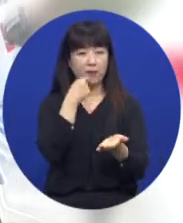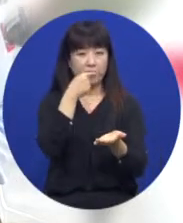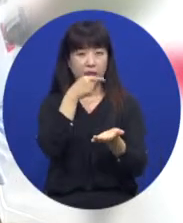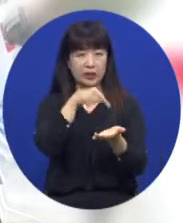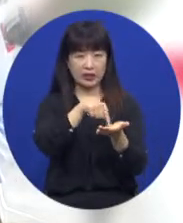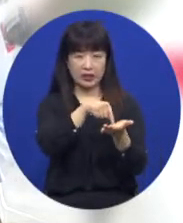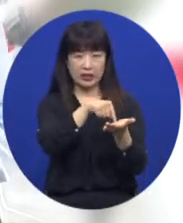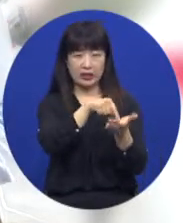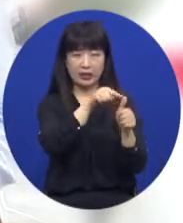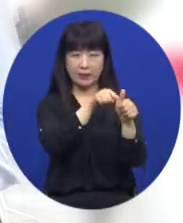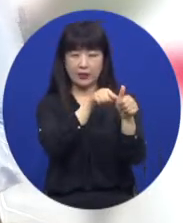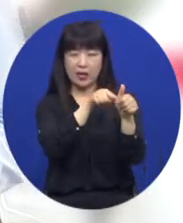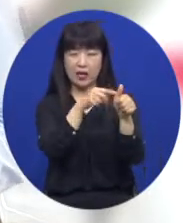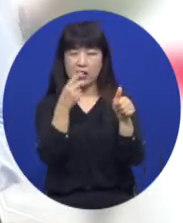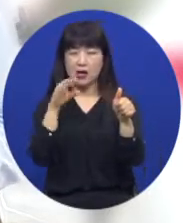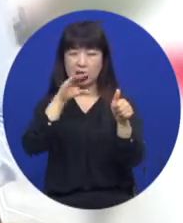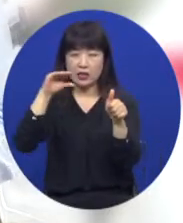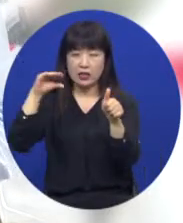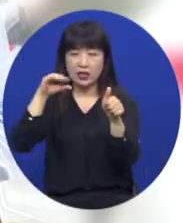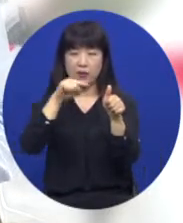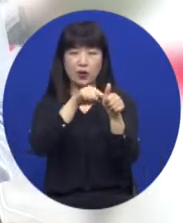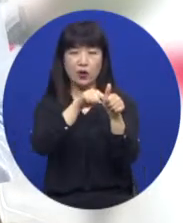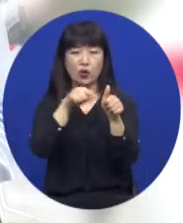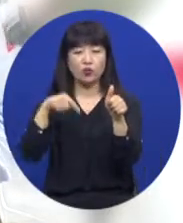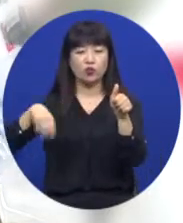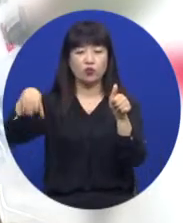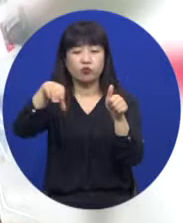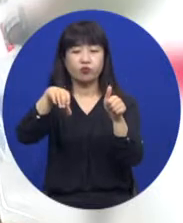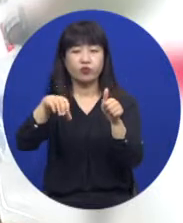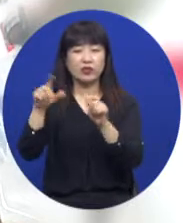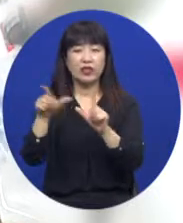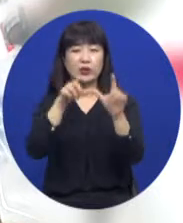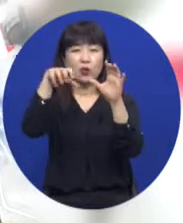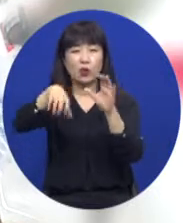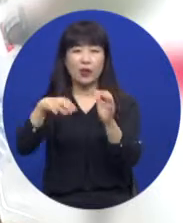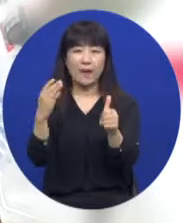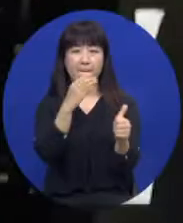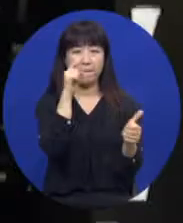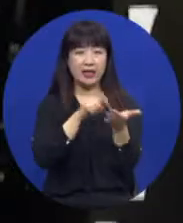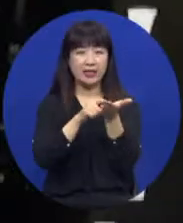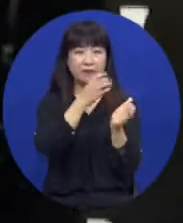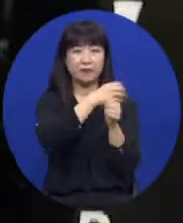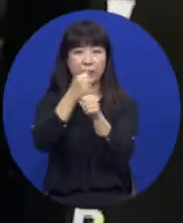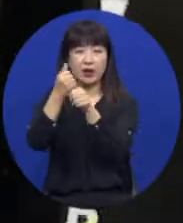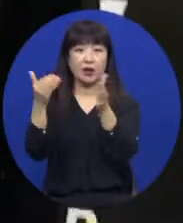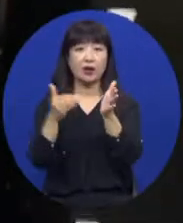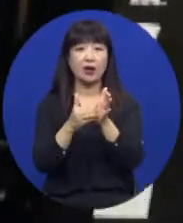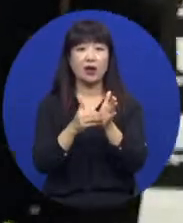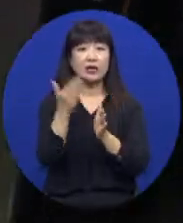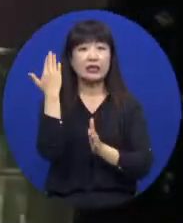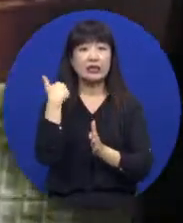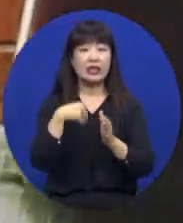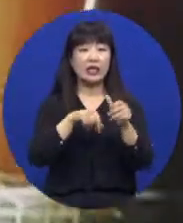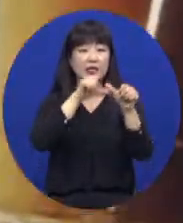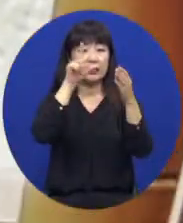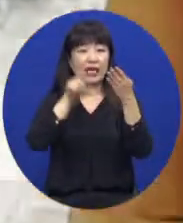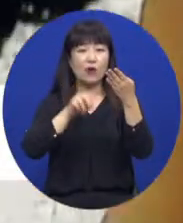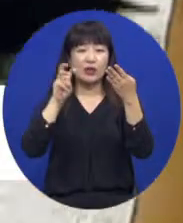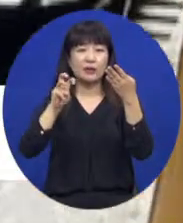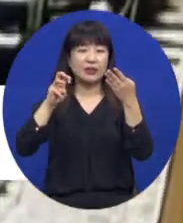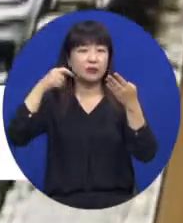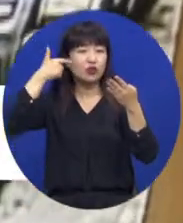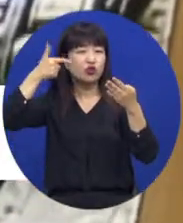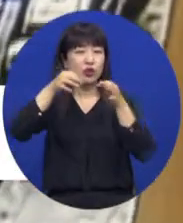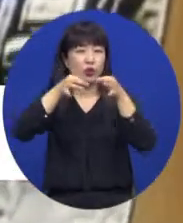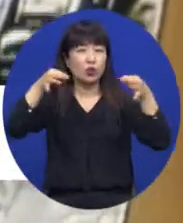이동 동선을 cctv 로 분석해 이곳 주변 주거지에서 긴급 체포했습니다 지난달 30일부터 여 3 동안